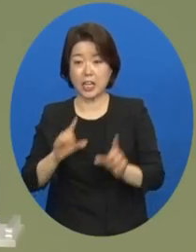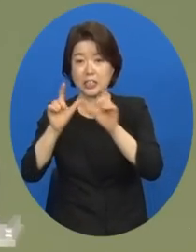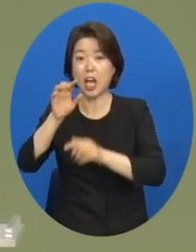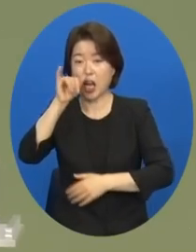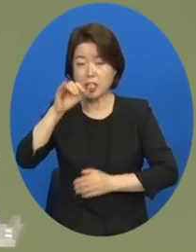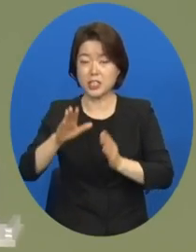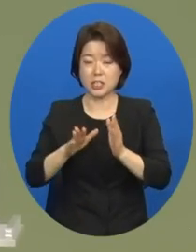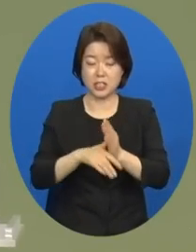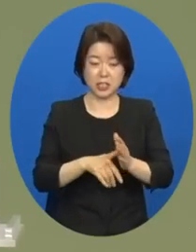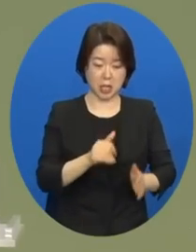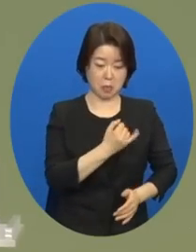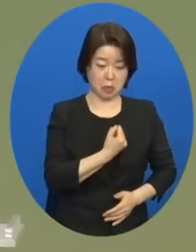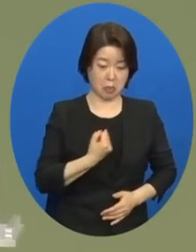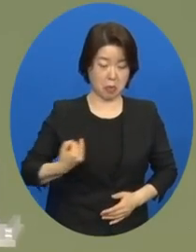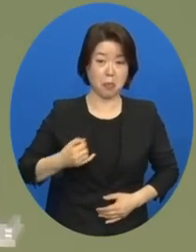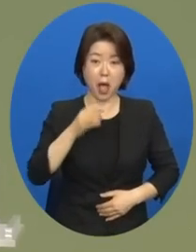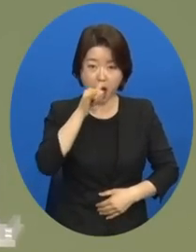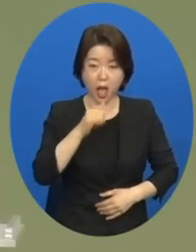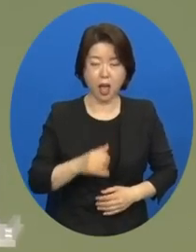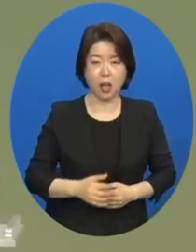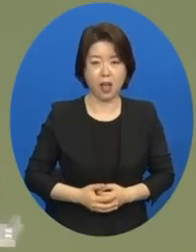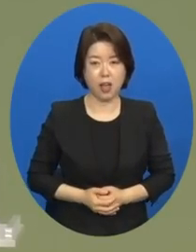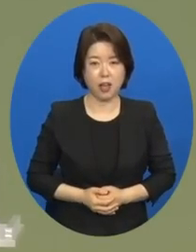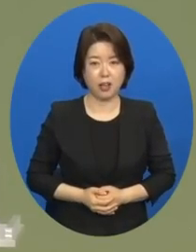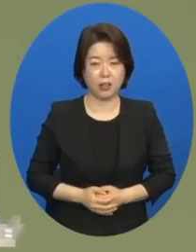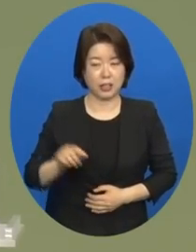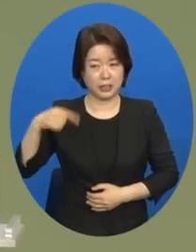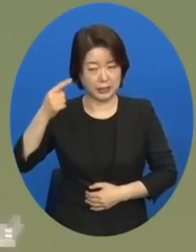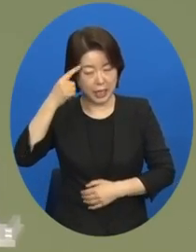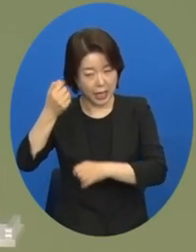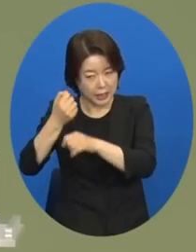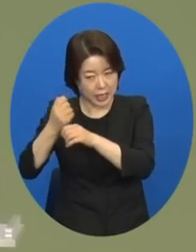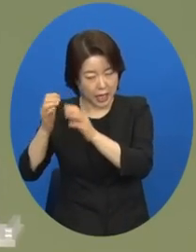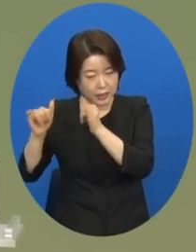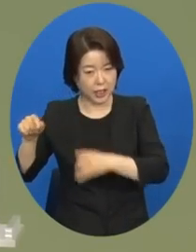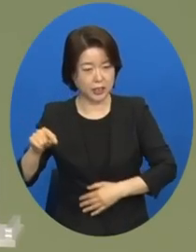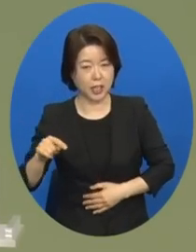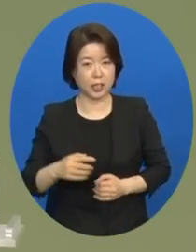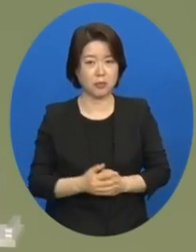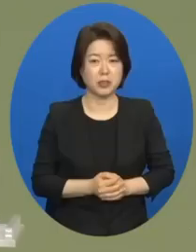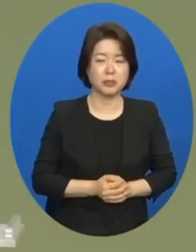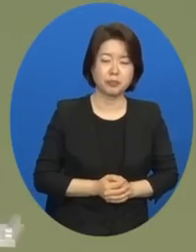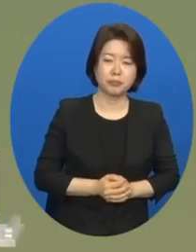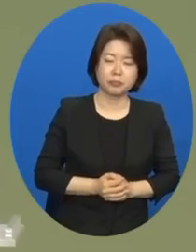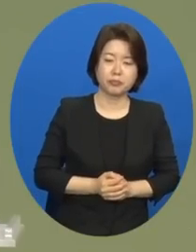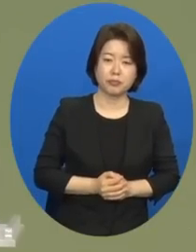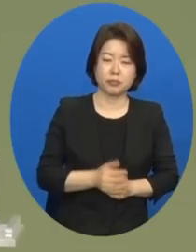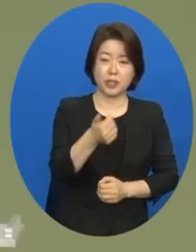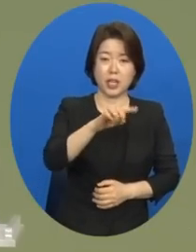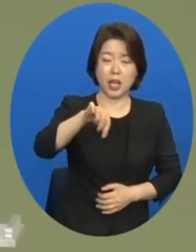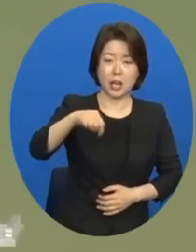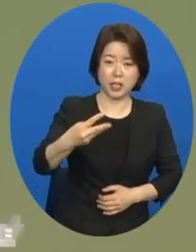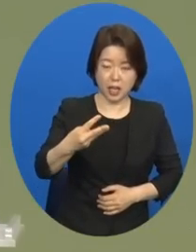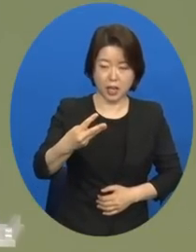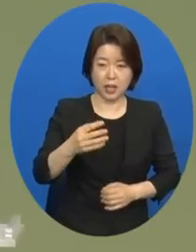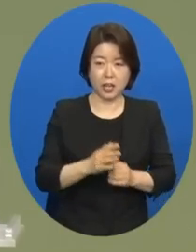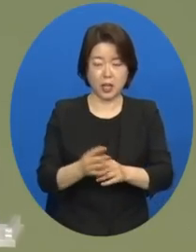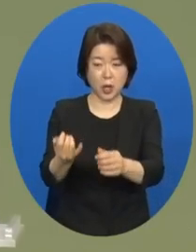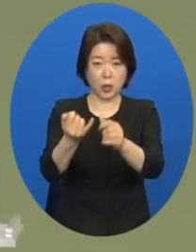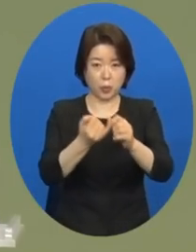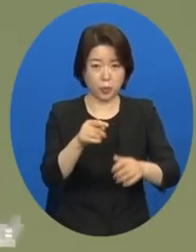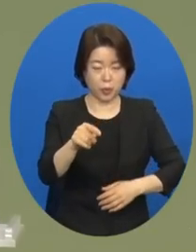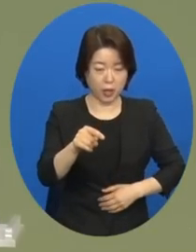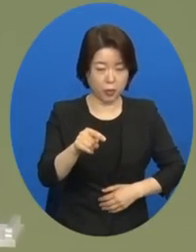다른 또 학자인 뭐 랑애 등은 화가를 얻고 고통을 많이 겪은 아브라함이 사라 사후에 외로움을 이기지